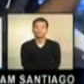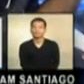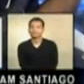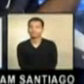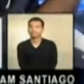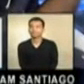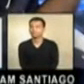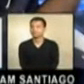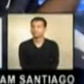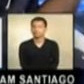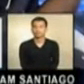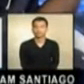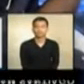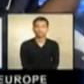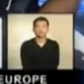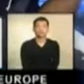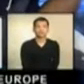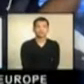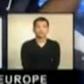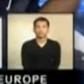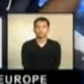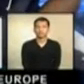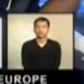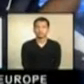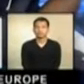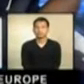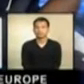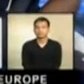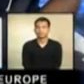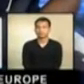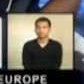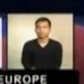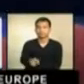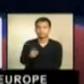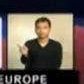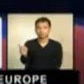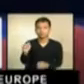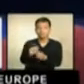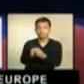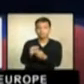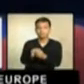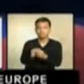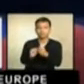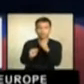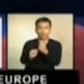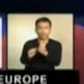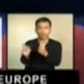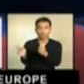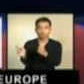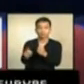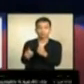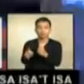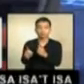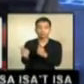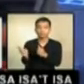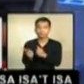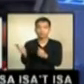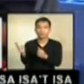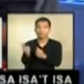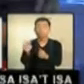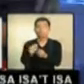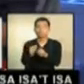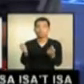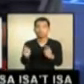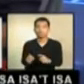sila'y pinagtripan po. Mm-hmm. Okay. So, itong kasama niya, hindi siya nakapatay, pero magkasama lang sila nung